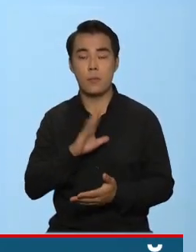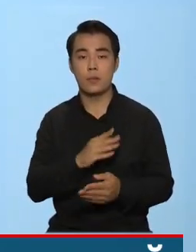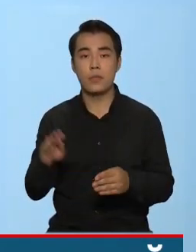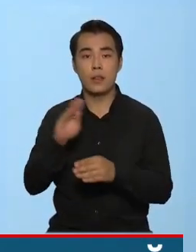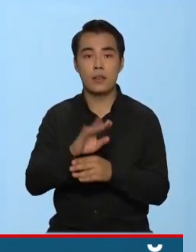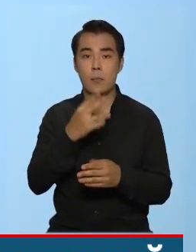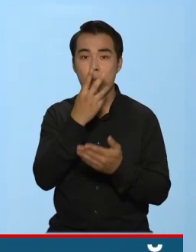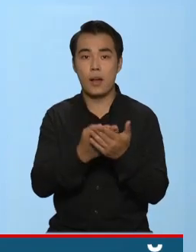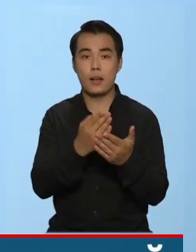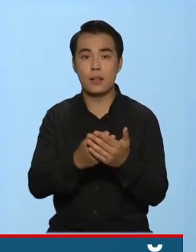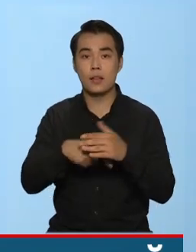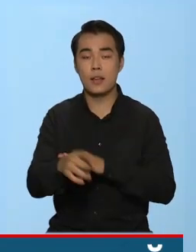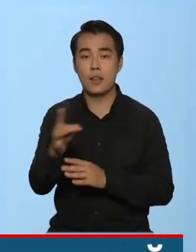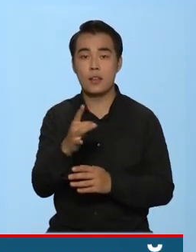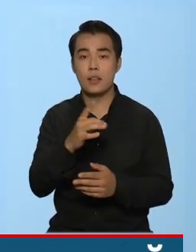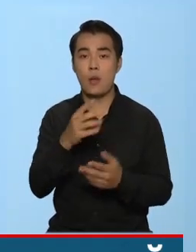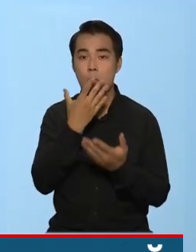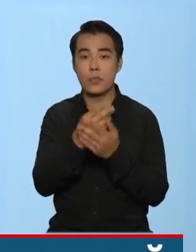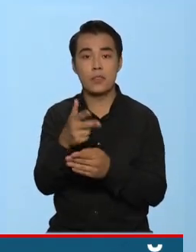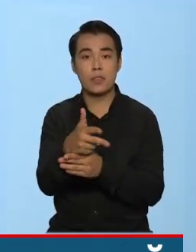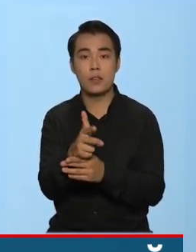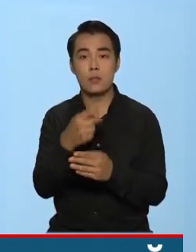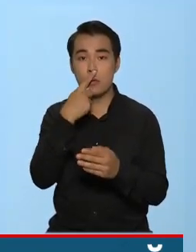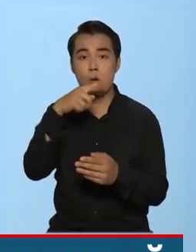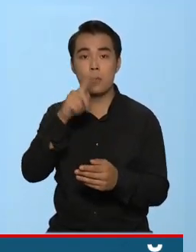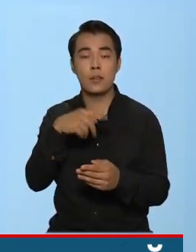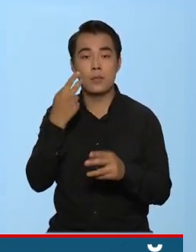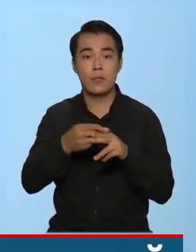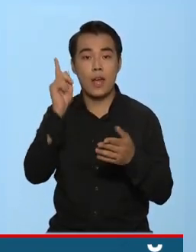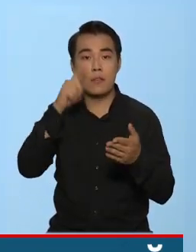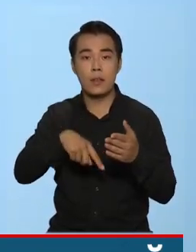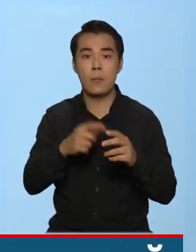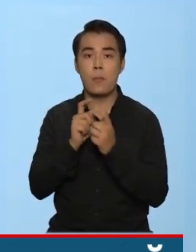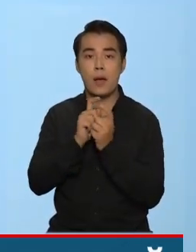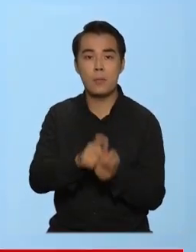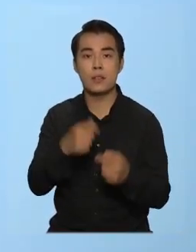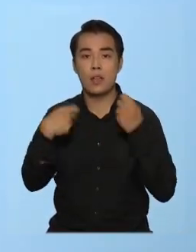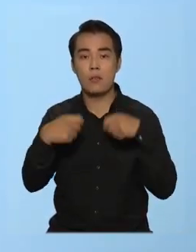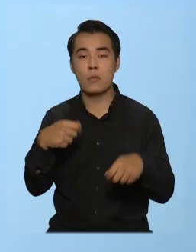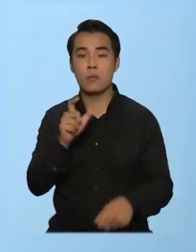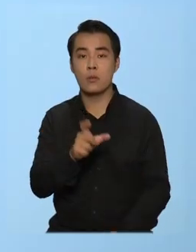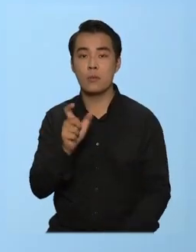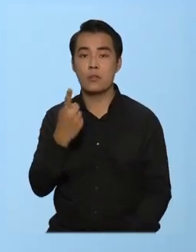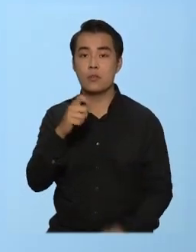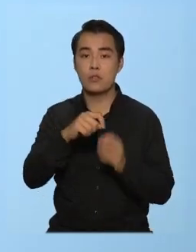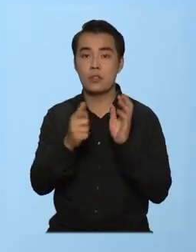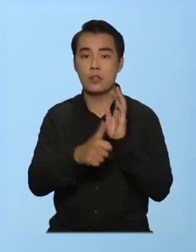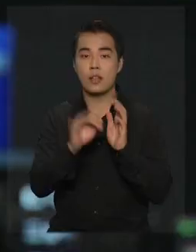и трансляции в регионах социального ролика с номером телефона доверия по борьбе с торговлей людьми